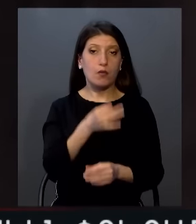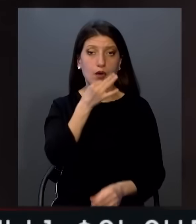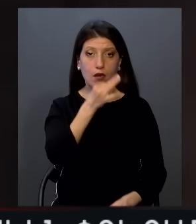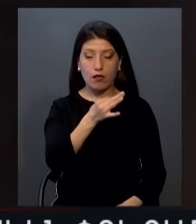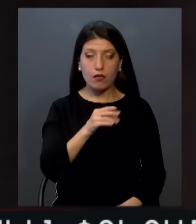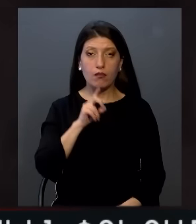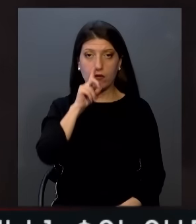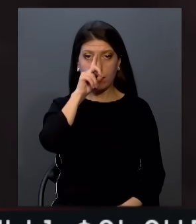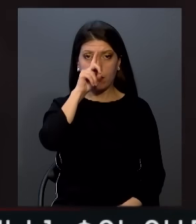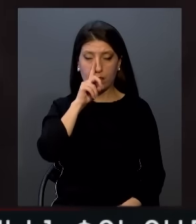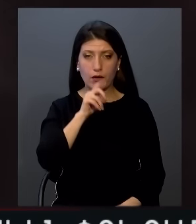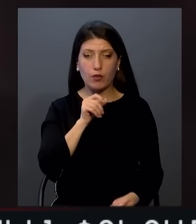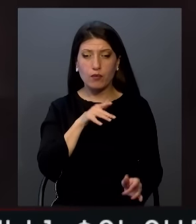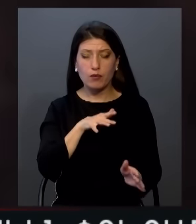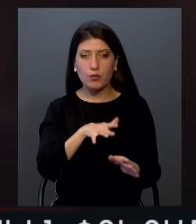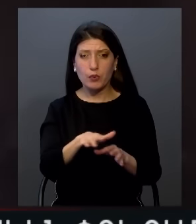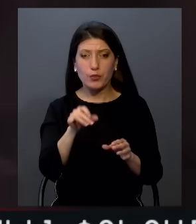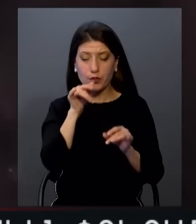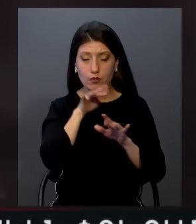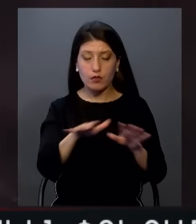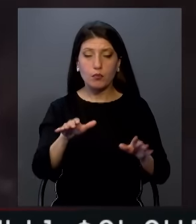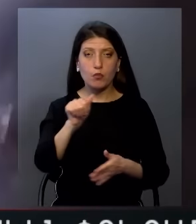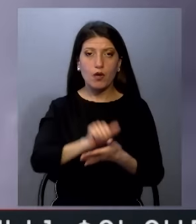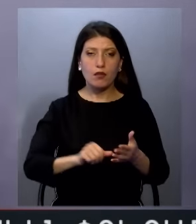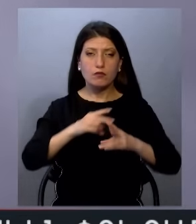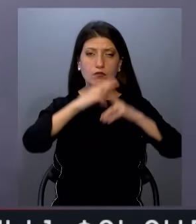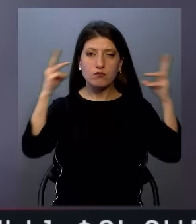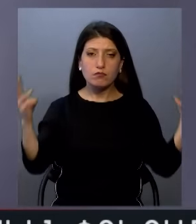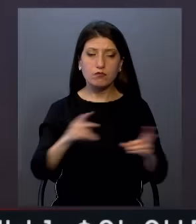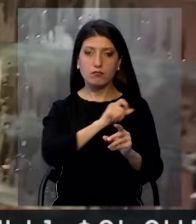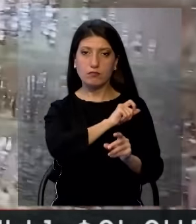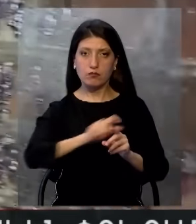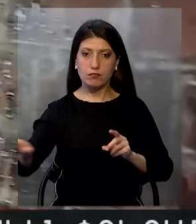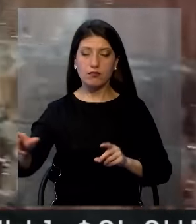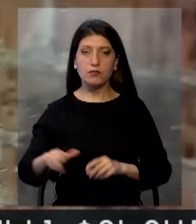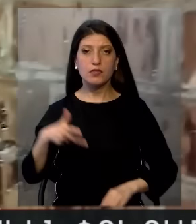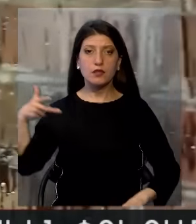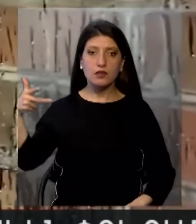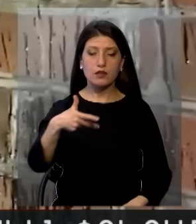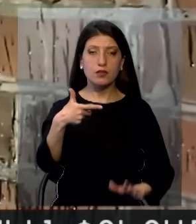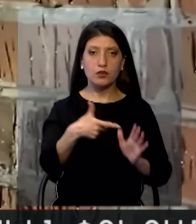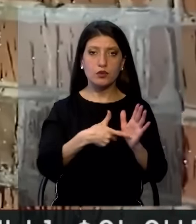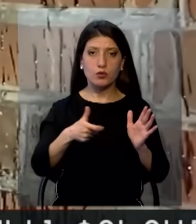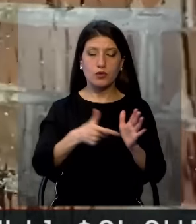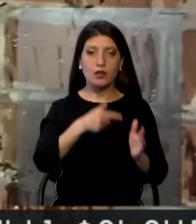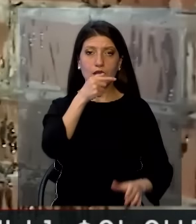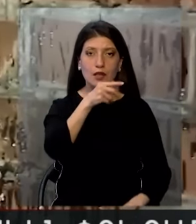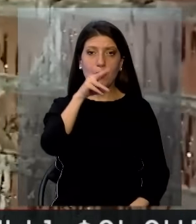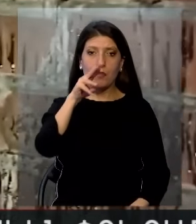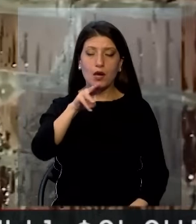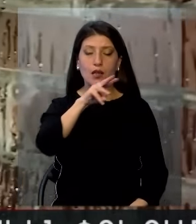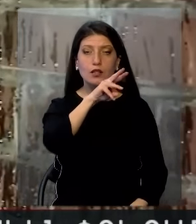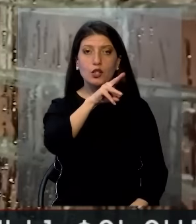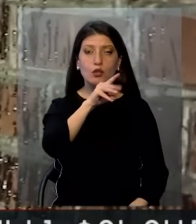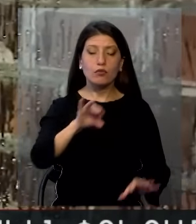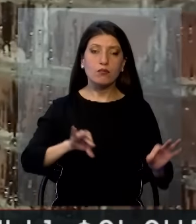խոսքով վառելիքի արտահոսքի պատճառով հրդեհ է բռնկվել, որն ընդգրկել է ավելի քան 3700 քառակուսի մետր